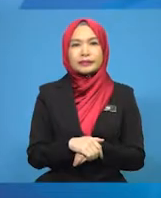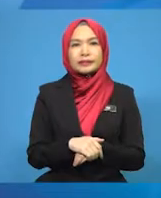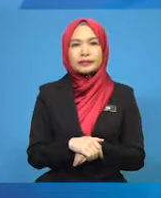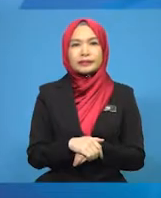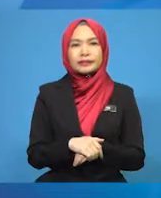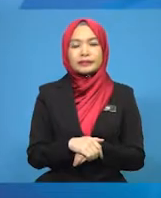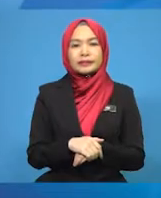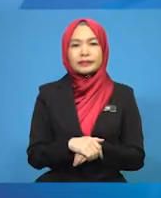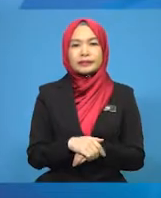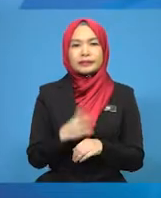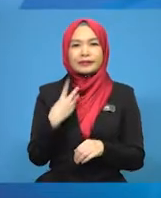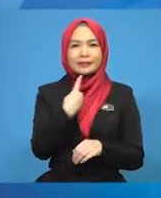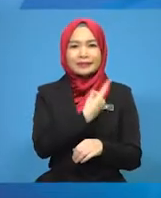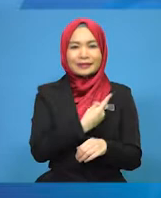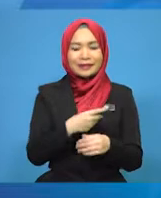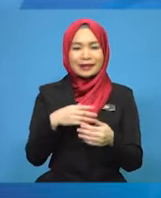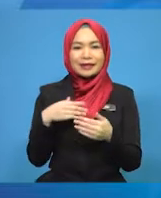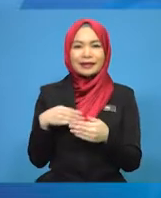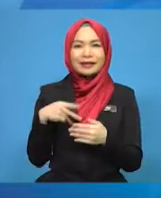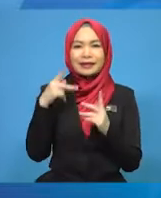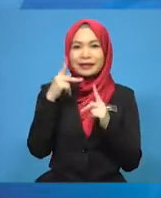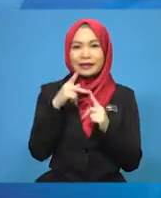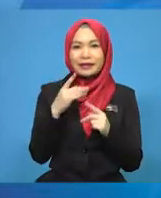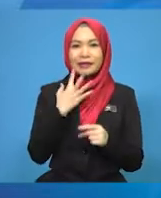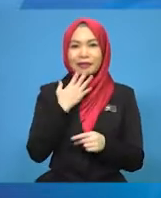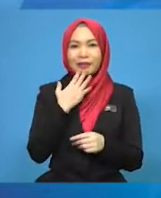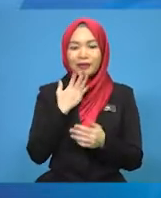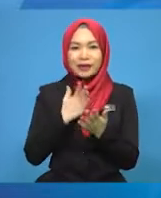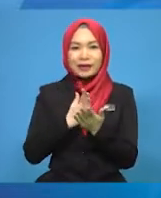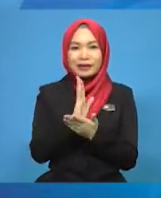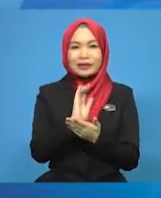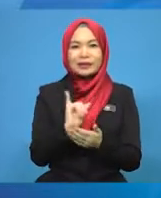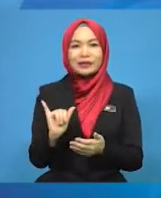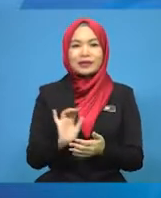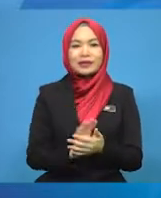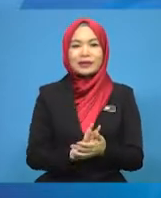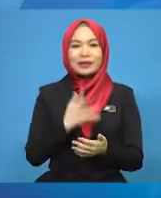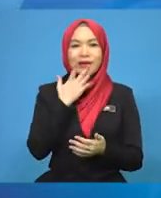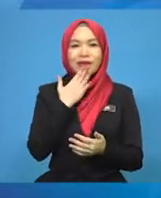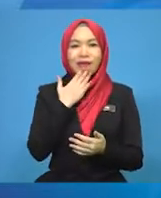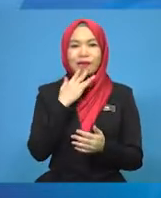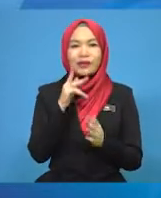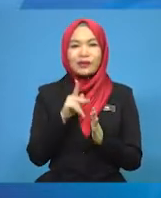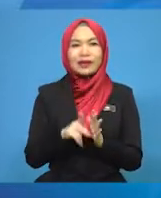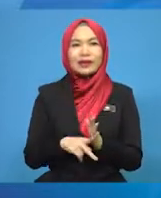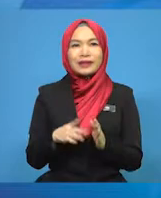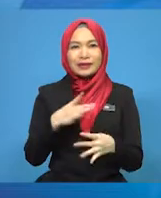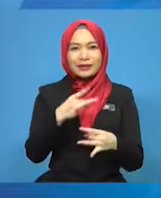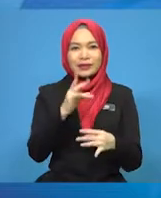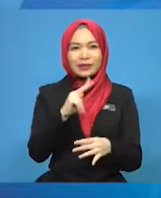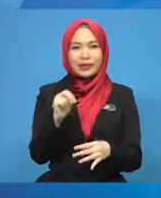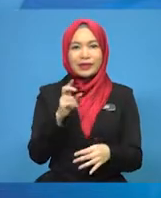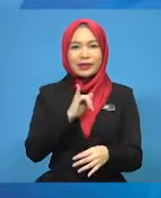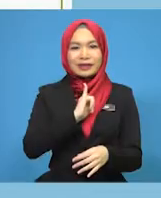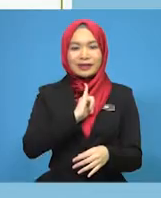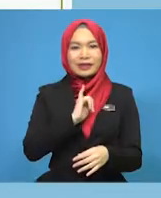Baiklah, kita ke warna kita yang seterusnya. Warna kita yang seterusnya ini juga adalah warna kegemaran saya, ya. Warnanya adalah